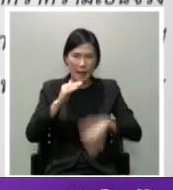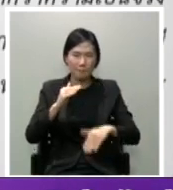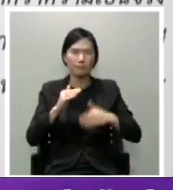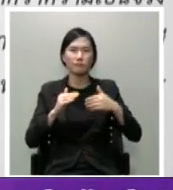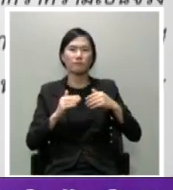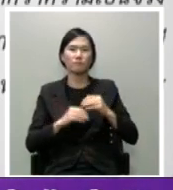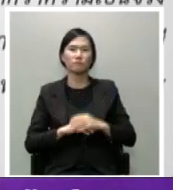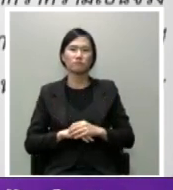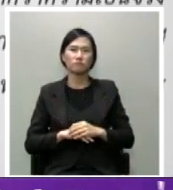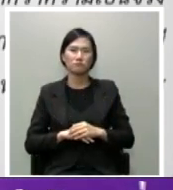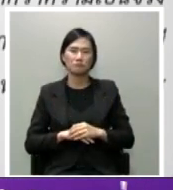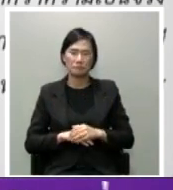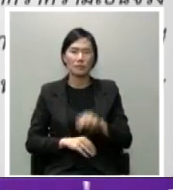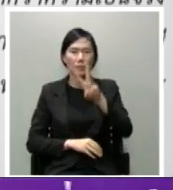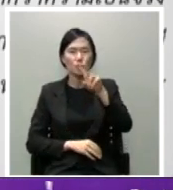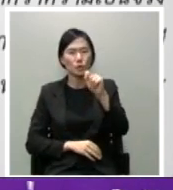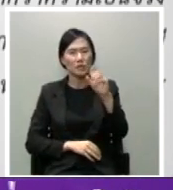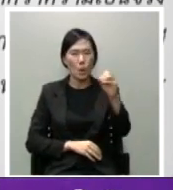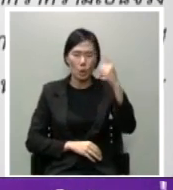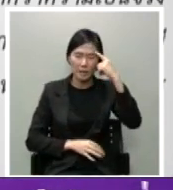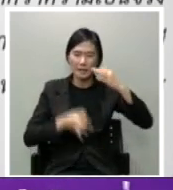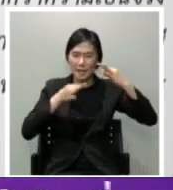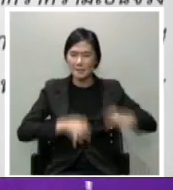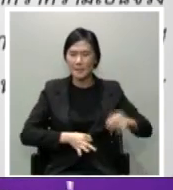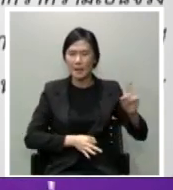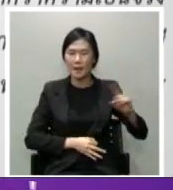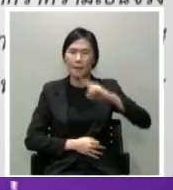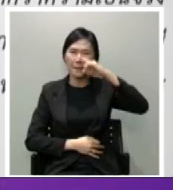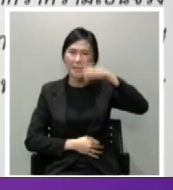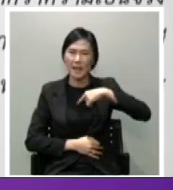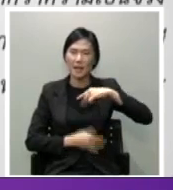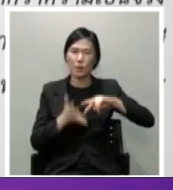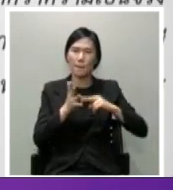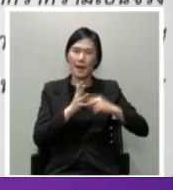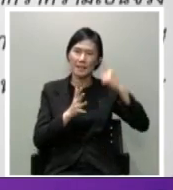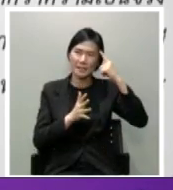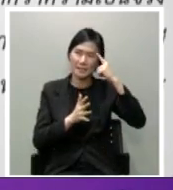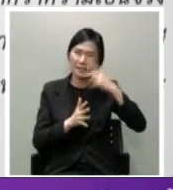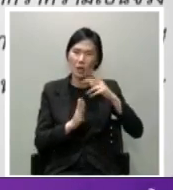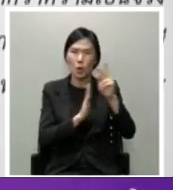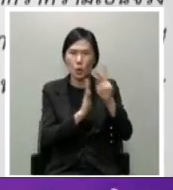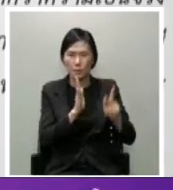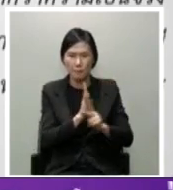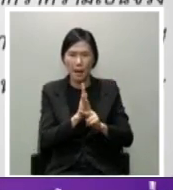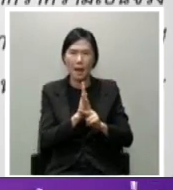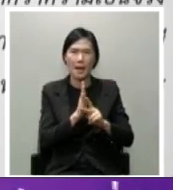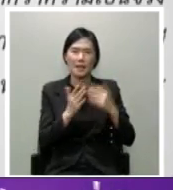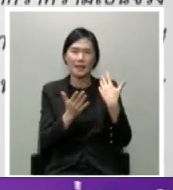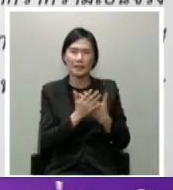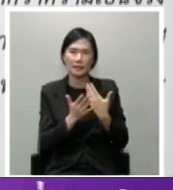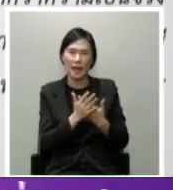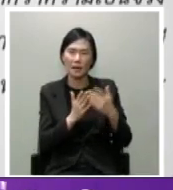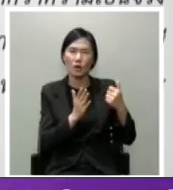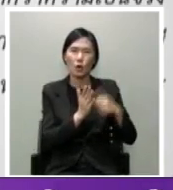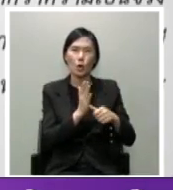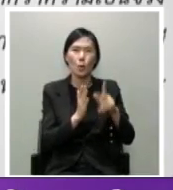จริง WTO ได้ตัดสินแล้วว่าประเทศไทยไม่มีมูลเหตุที่ชอบด้วยกฎหมายที่จะปฏิเสธราคาศุลก